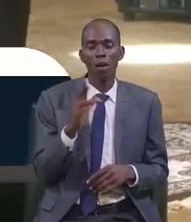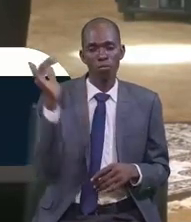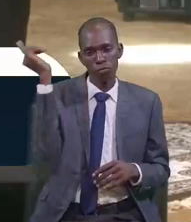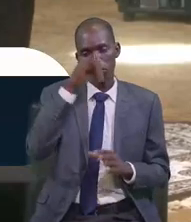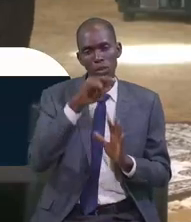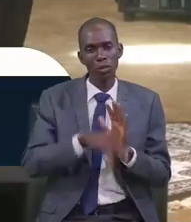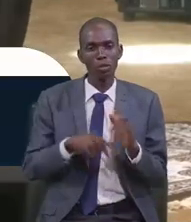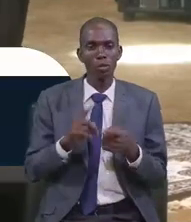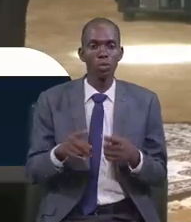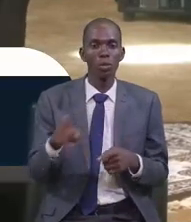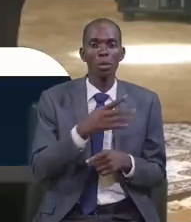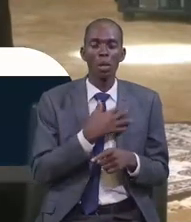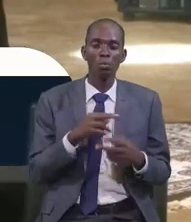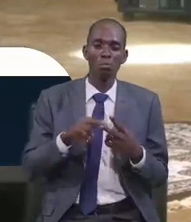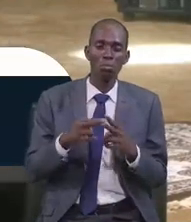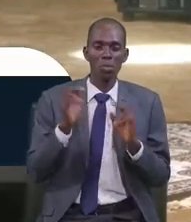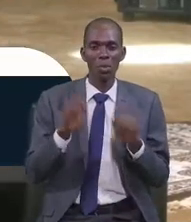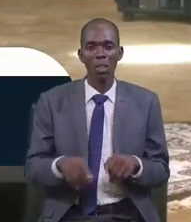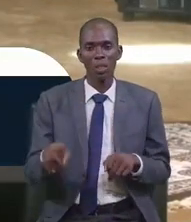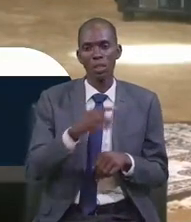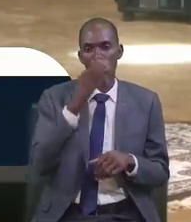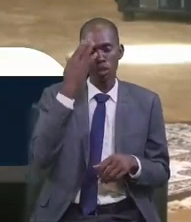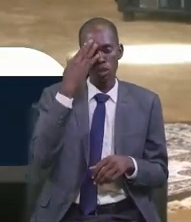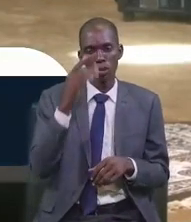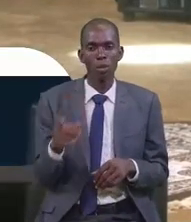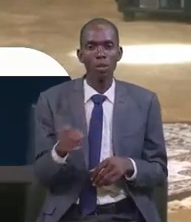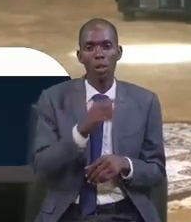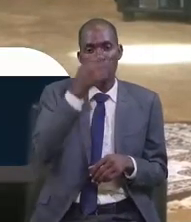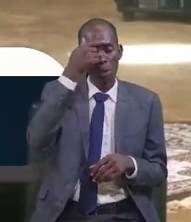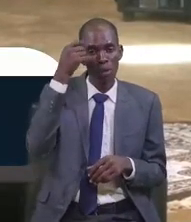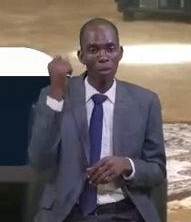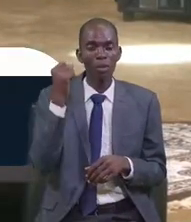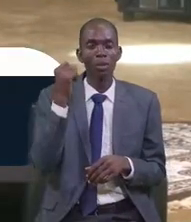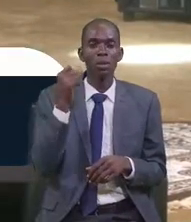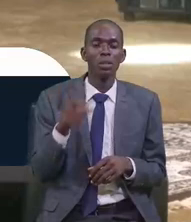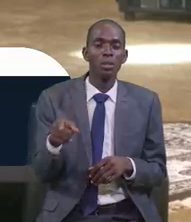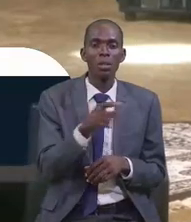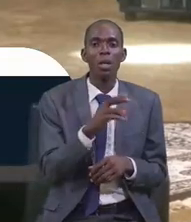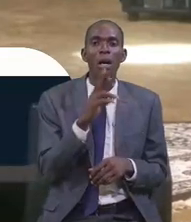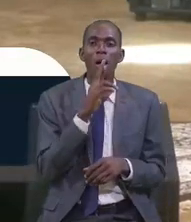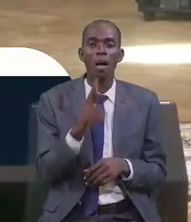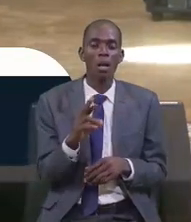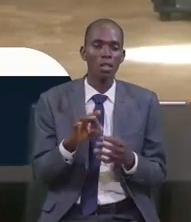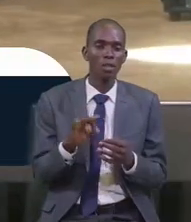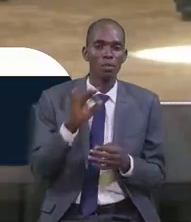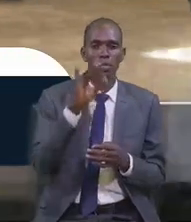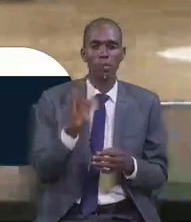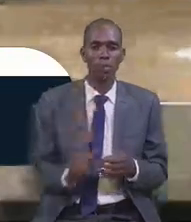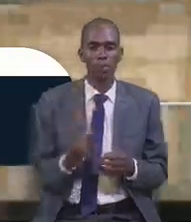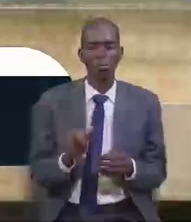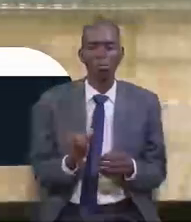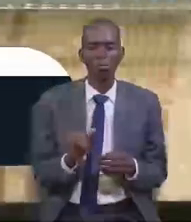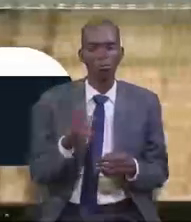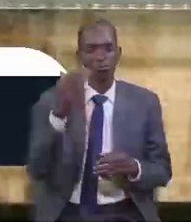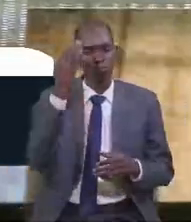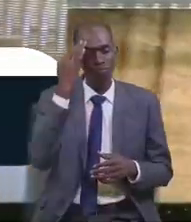les connaître, parce que c'est spirituellement qu'on en juge. » De voir des gens dans